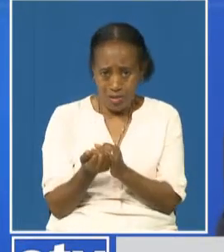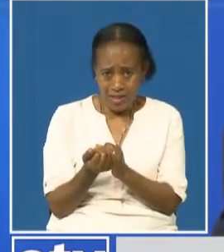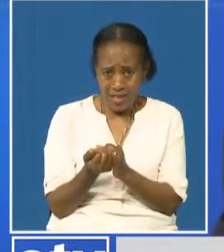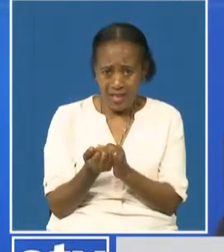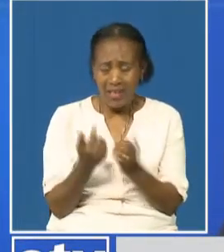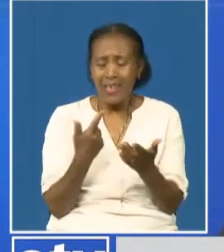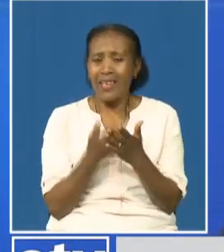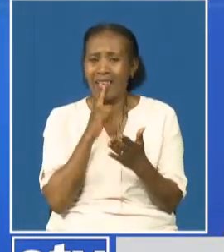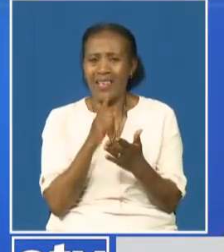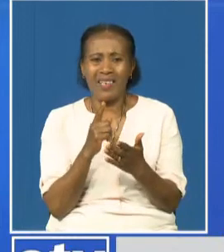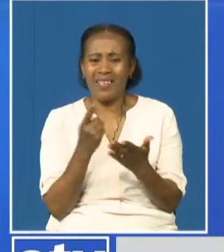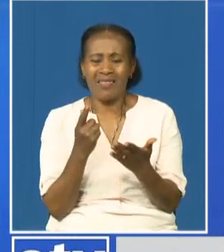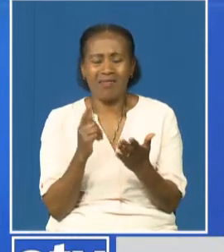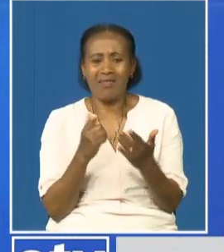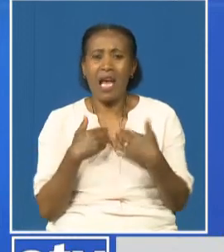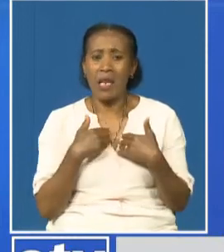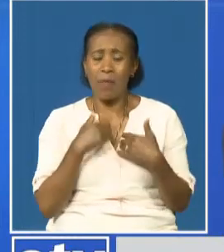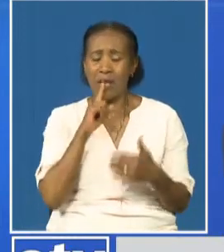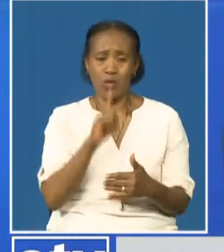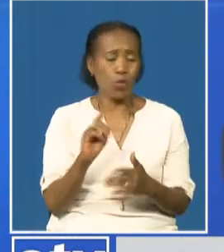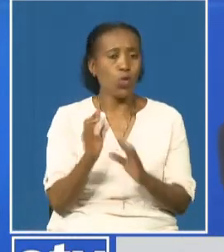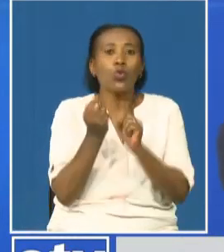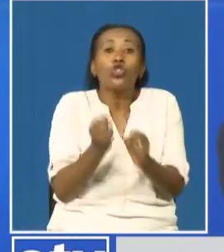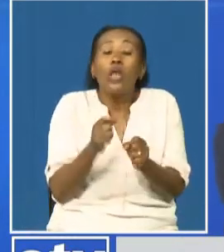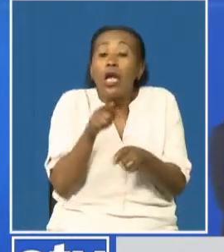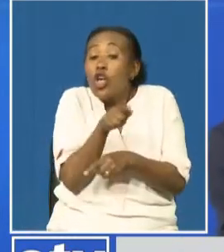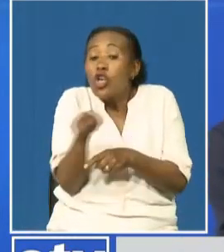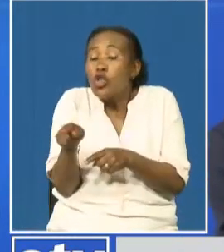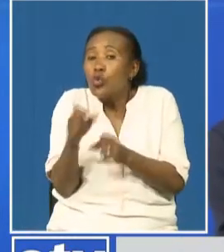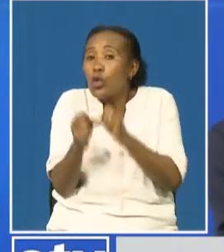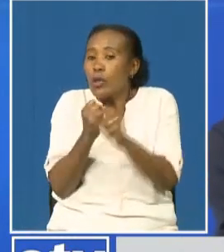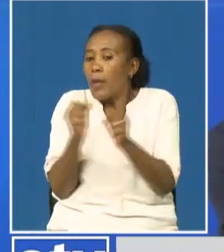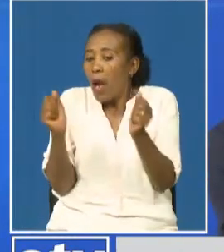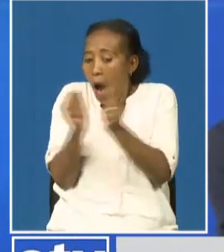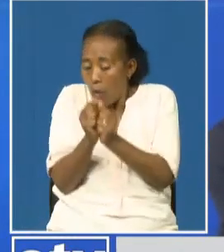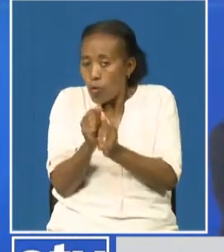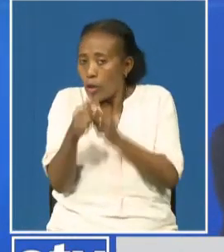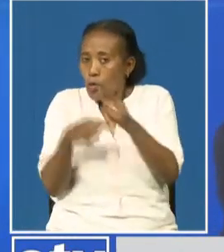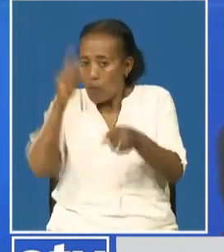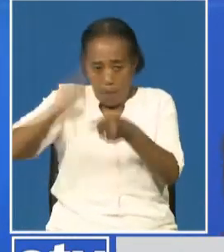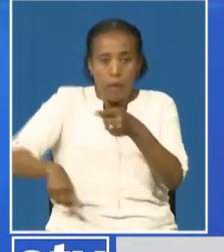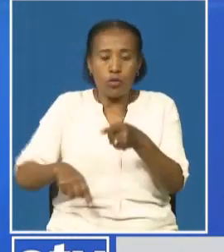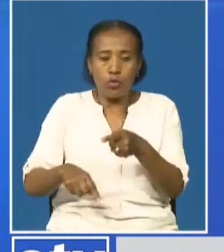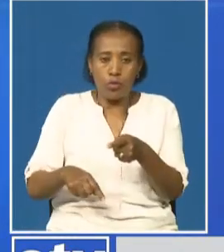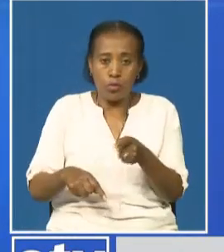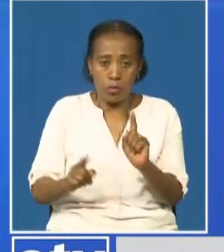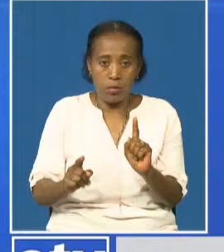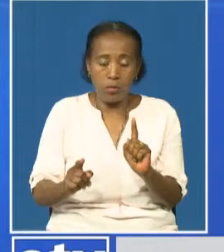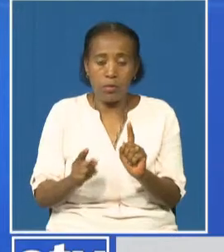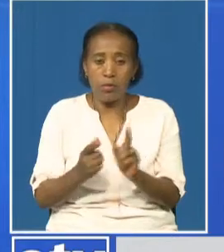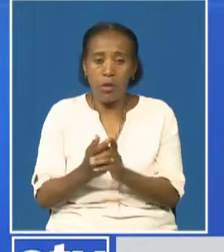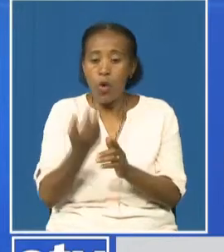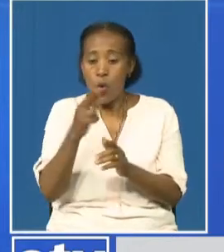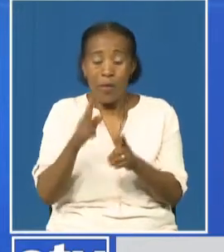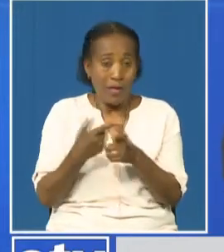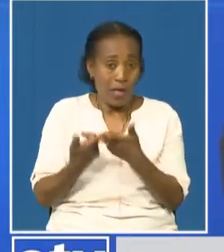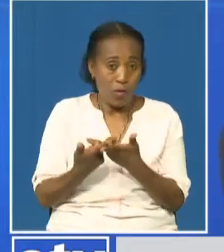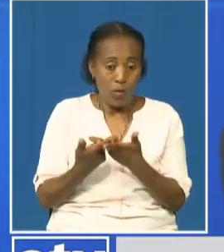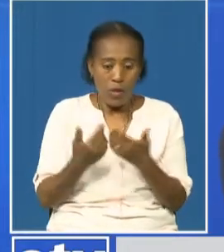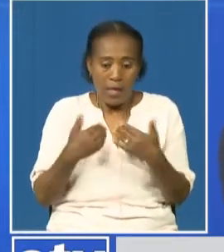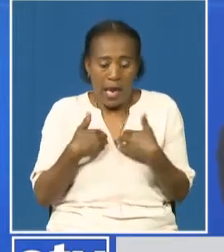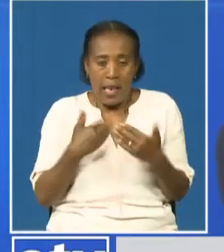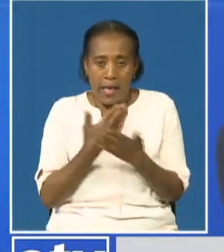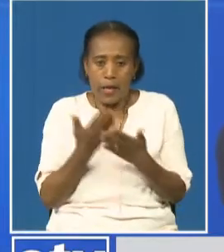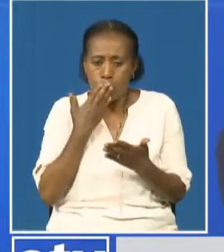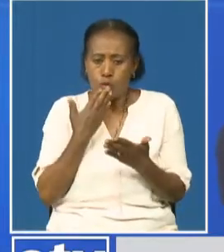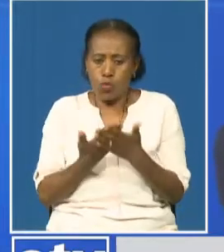ያለባቸው ቫዮለንስ ያለባቸው ይዘቶች ሊሆኑ ይችላሉ። ከነሱ እድሜ ጋር አብረው ሊሄዱ የማይችሉ ወይም ደግሞ